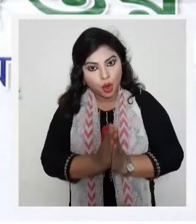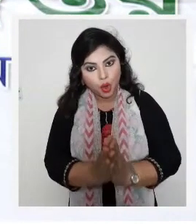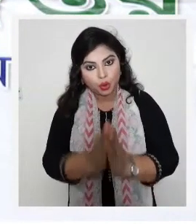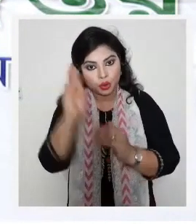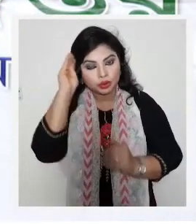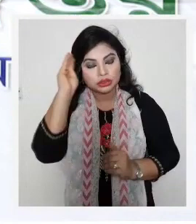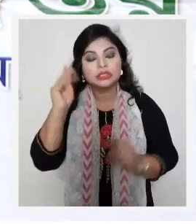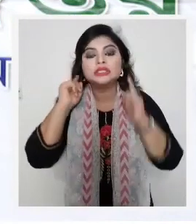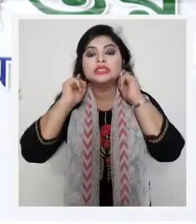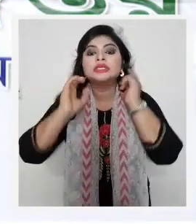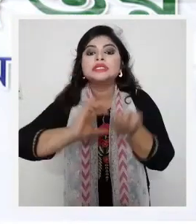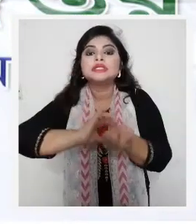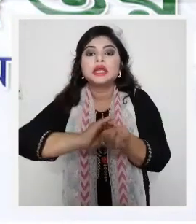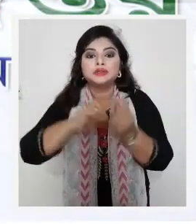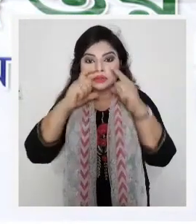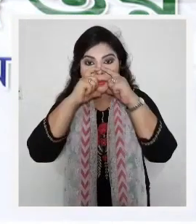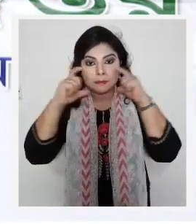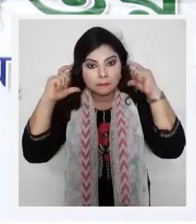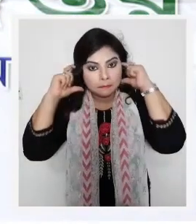13 জুন 2020।